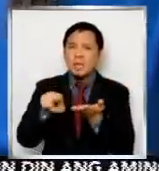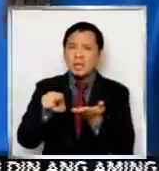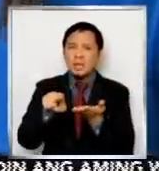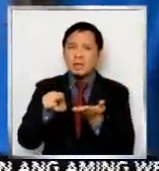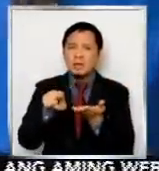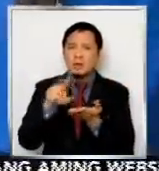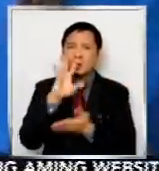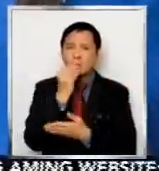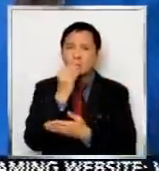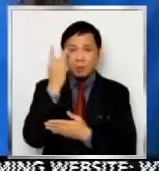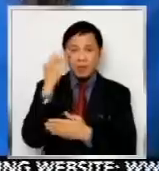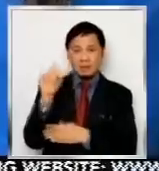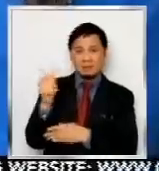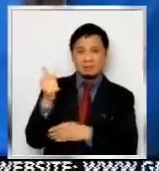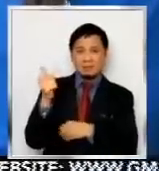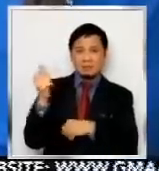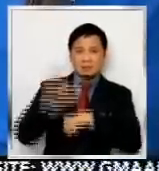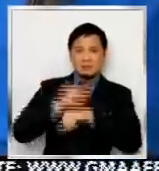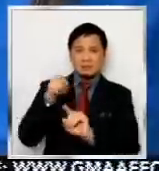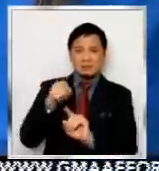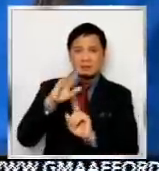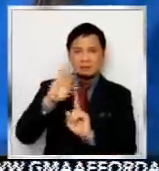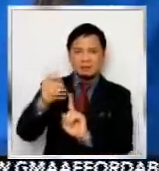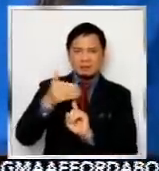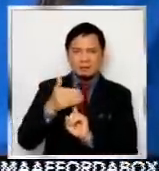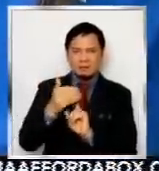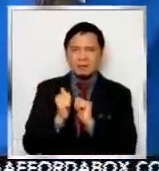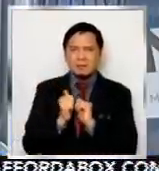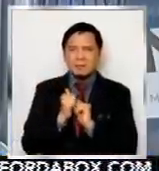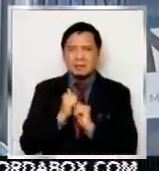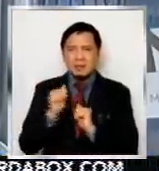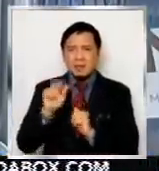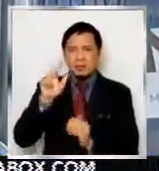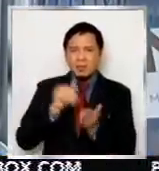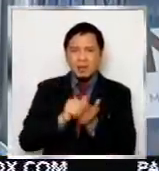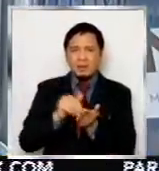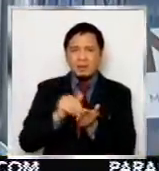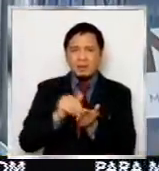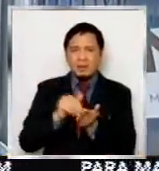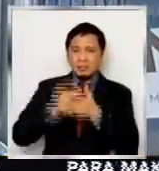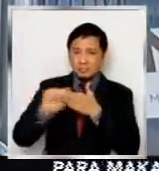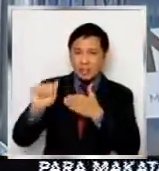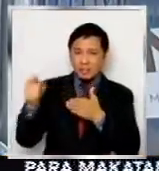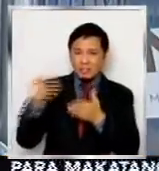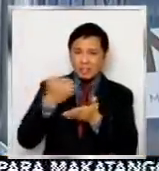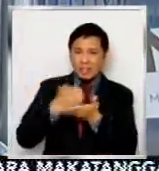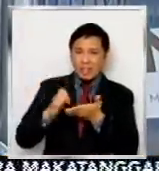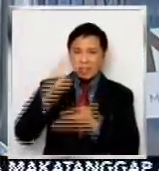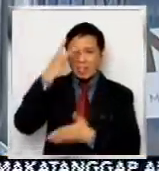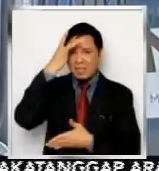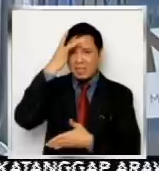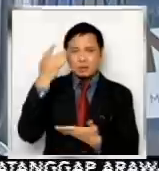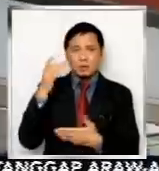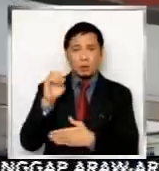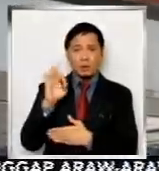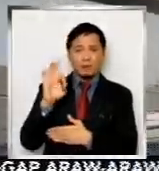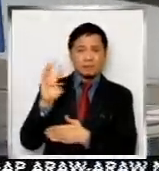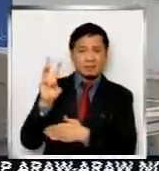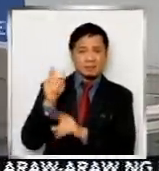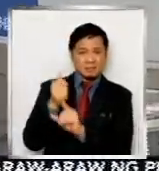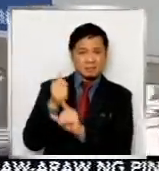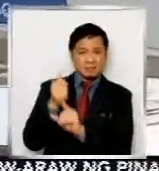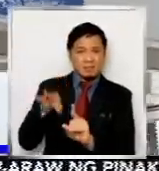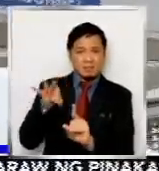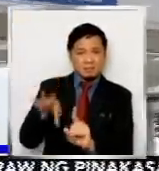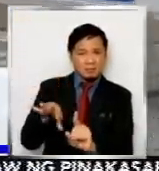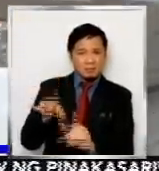na ma-quarantine ka doon, hindi bababa ng $3,500. Saan kukuha yung ating mga OFW? Pambayad nila dyan. Ayon naman